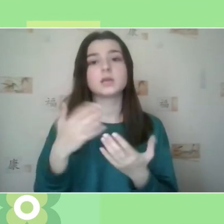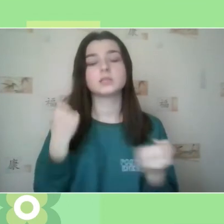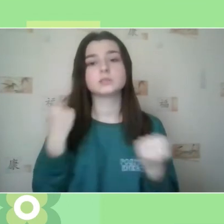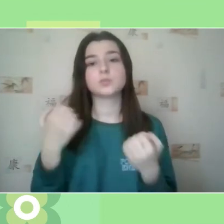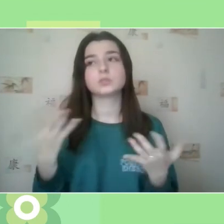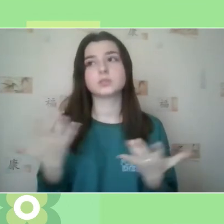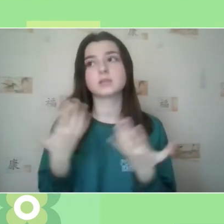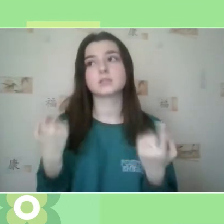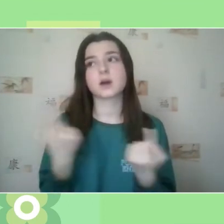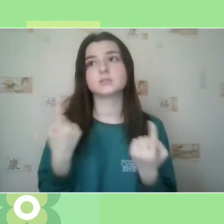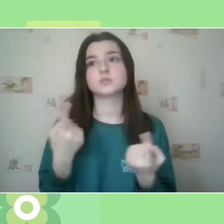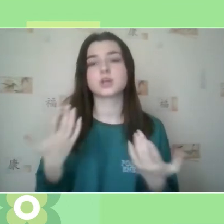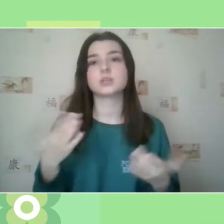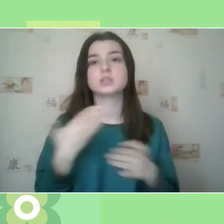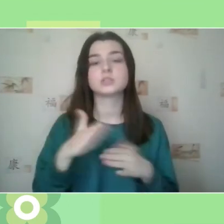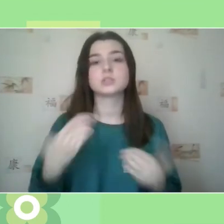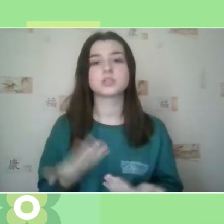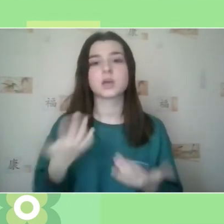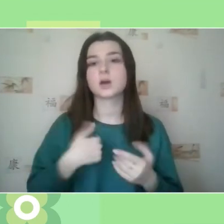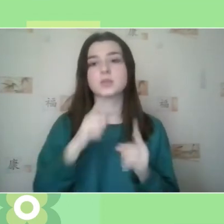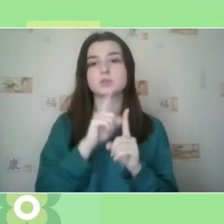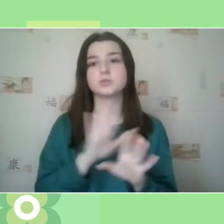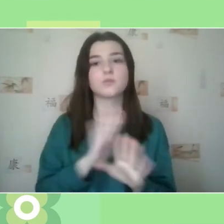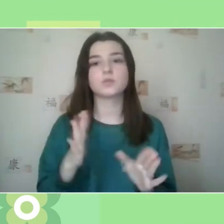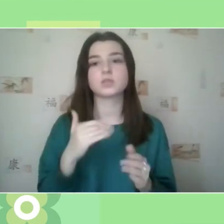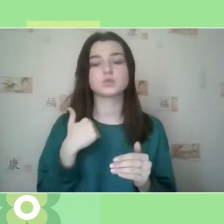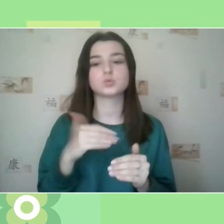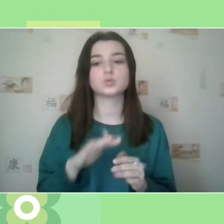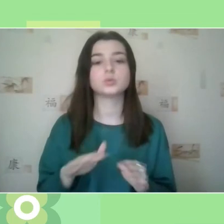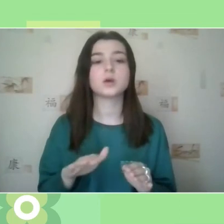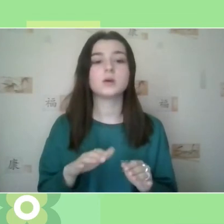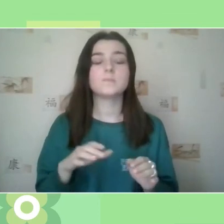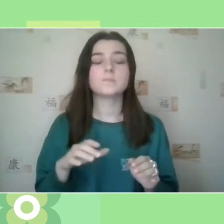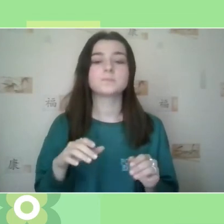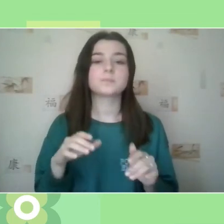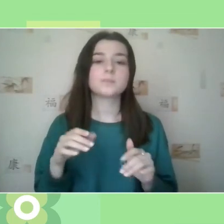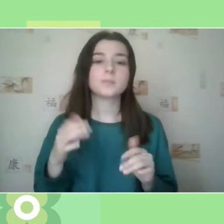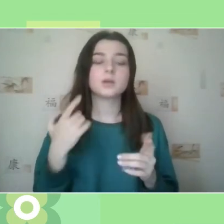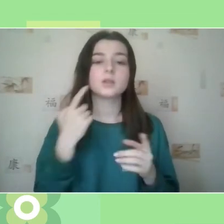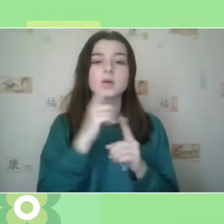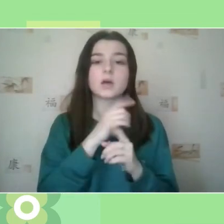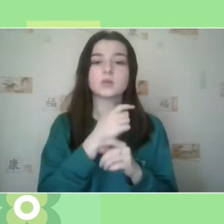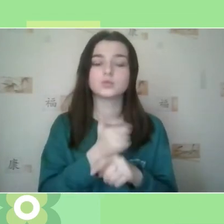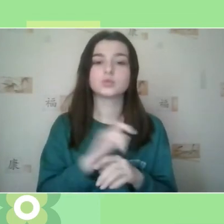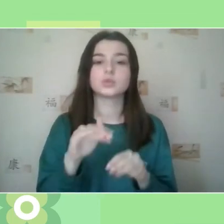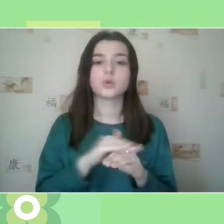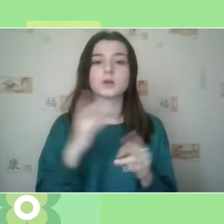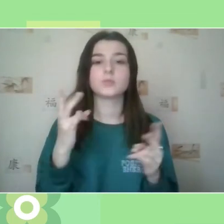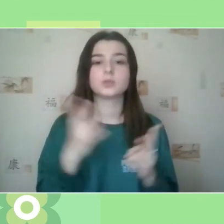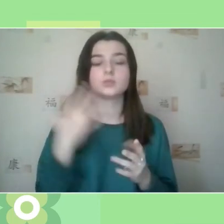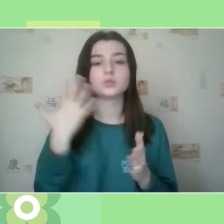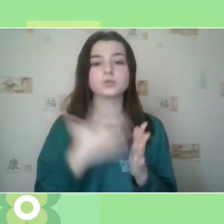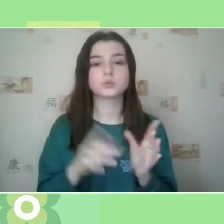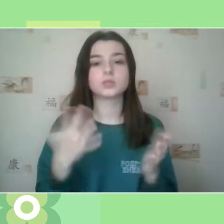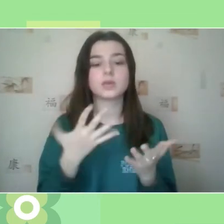так якась частина життя, яке мене не особливо стосується. Да? І коли ви звертаєтесь до бізнесу, дуже добре все-таки розуміти, які є внутрішні мотиви,